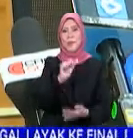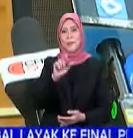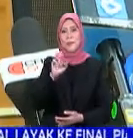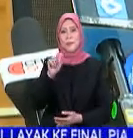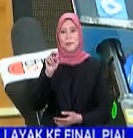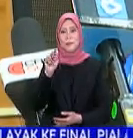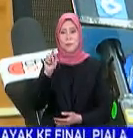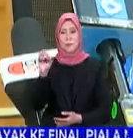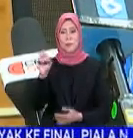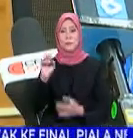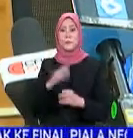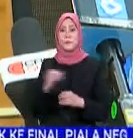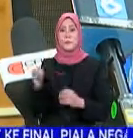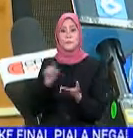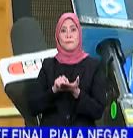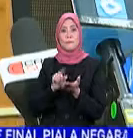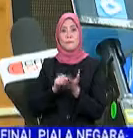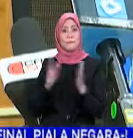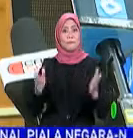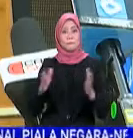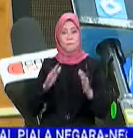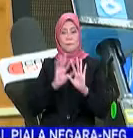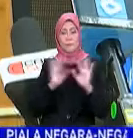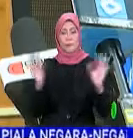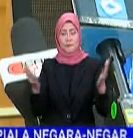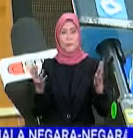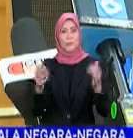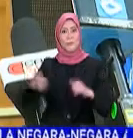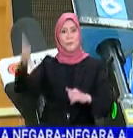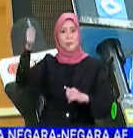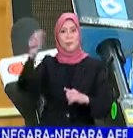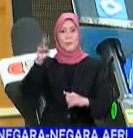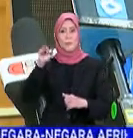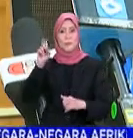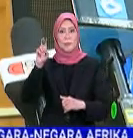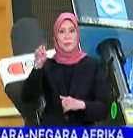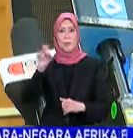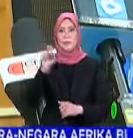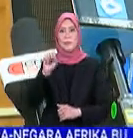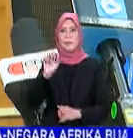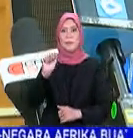Turut hadir dalam sidang media itu, Ketua Pengarah MSN, Dato' Ahmad Syapawi Ismail.